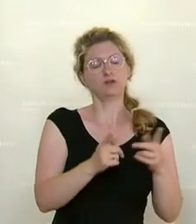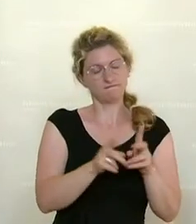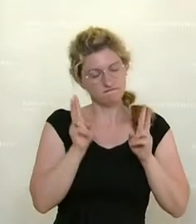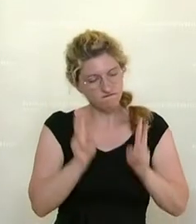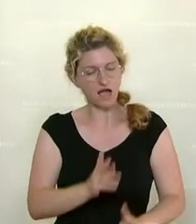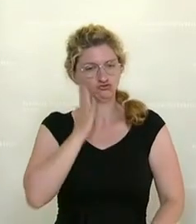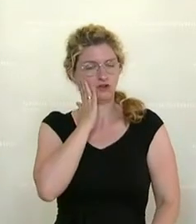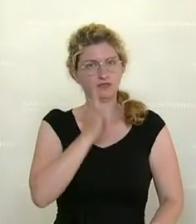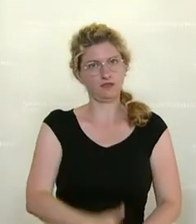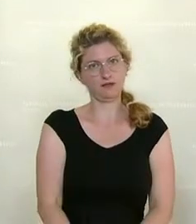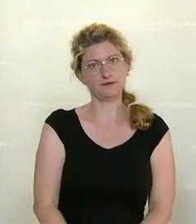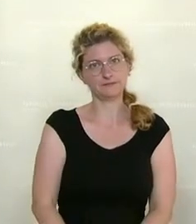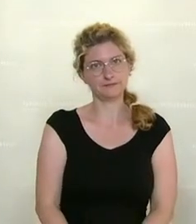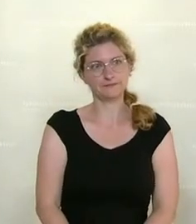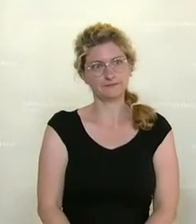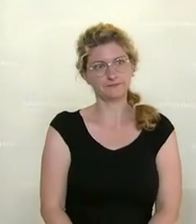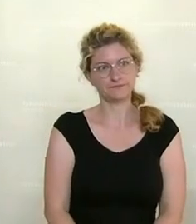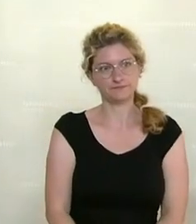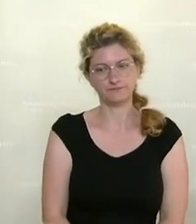Dank.